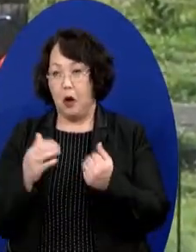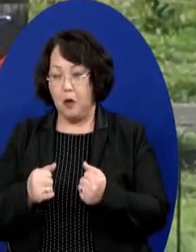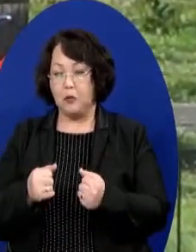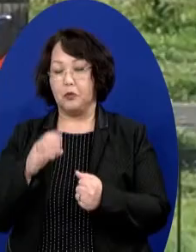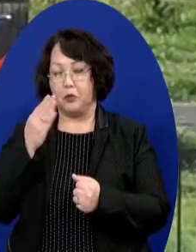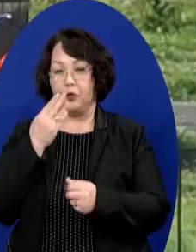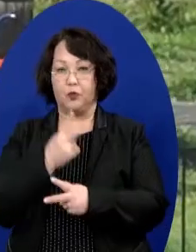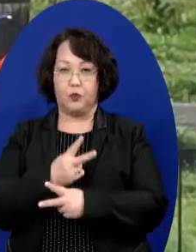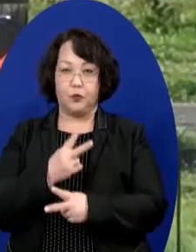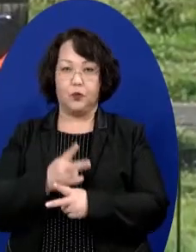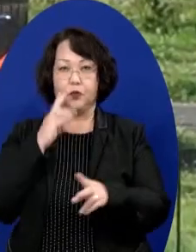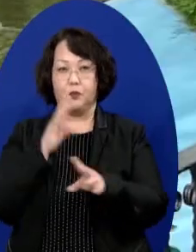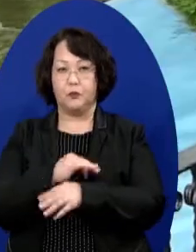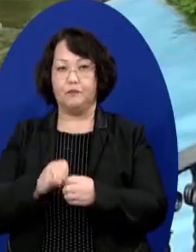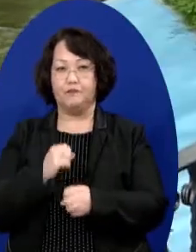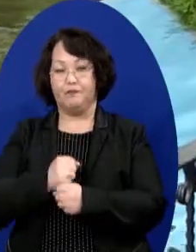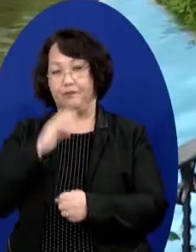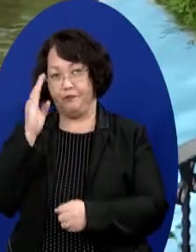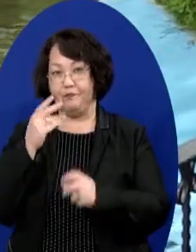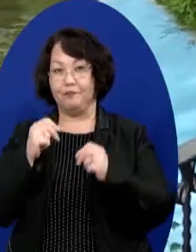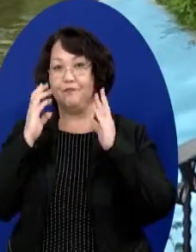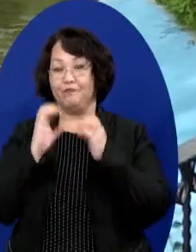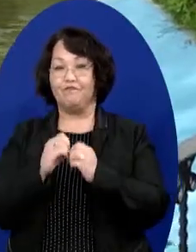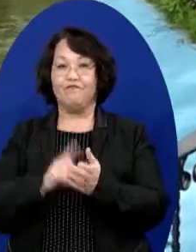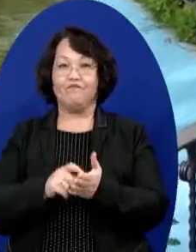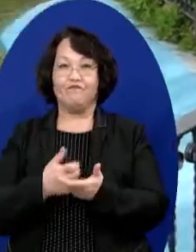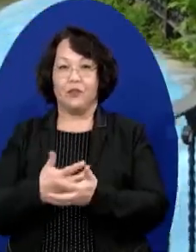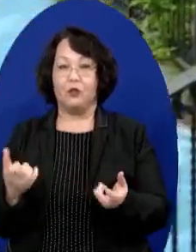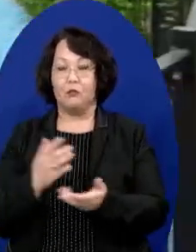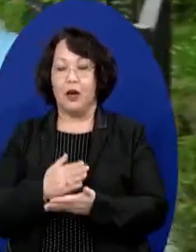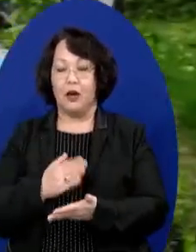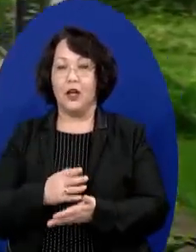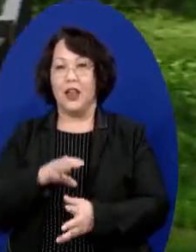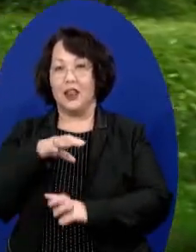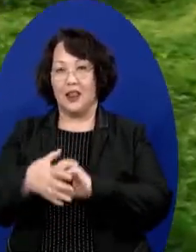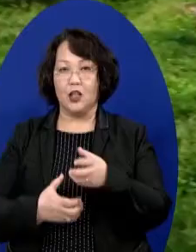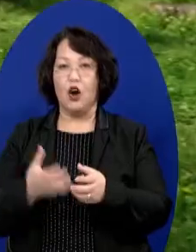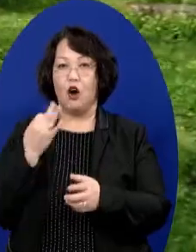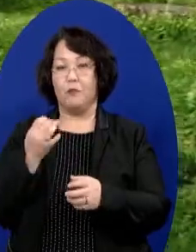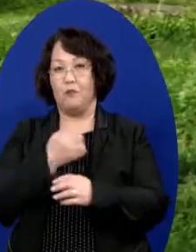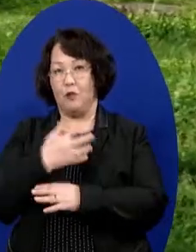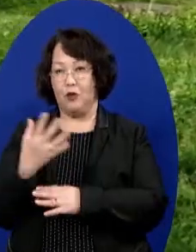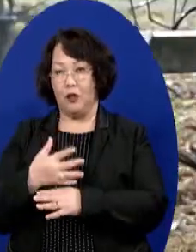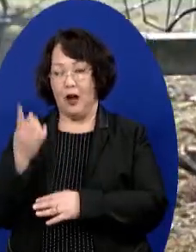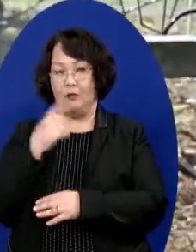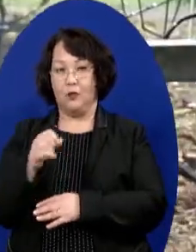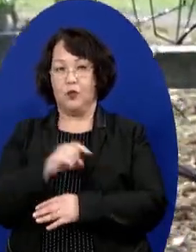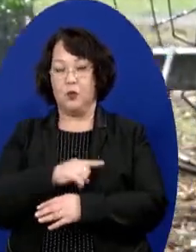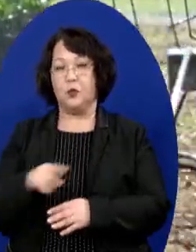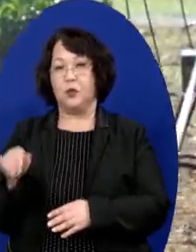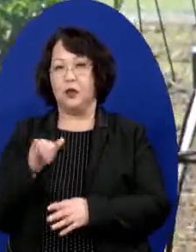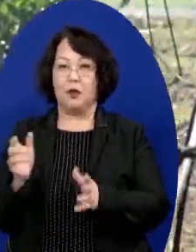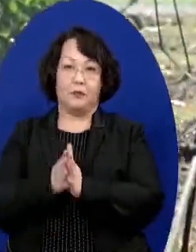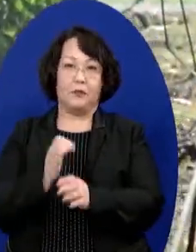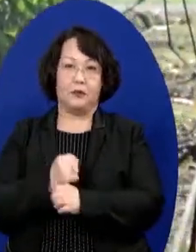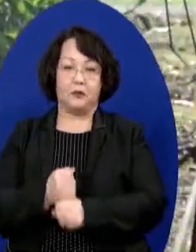хууль эрх зүй тогтолцоог тодорхой болгох гэд анхаарах олон асуудал бий. Мөн дэлхийд ойжуулалтаараа тэргүүлэгч улс орнуудтай хамтын